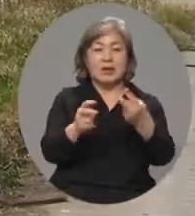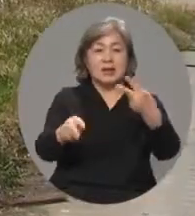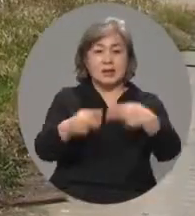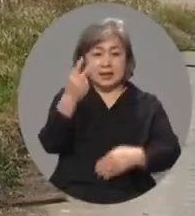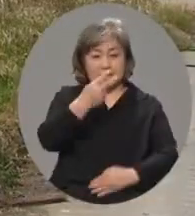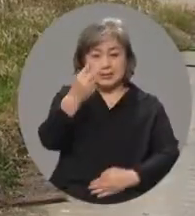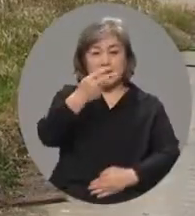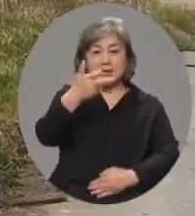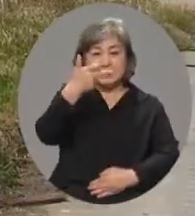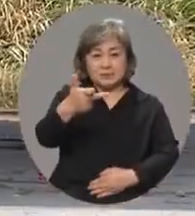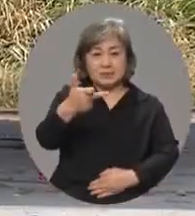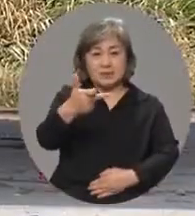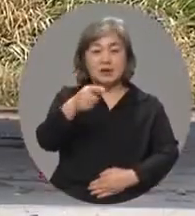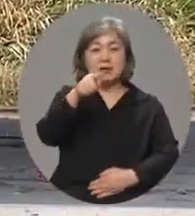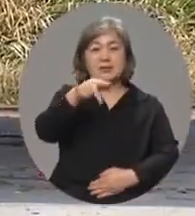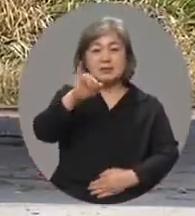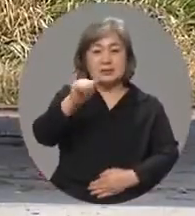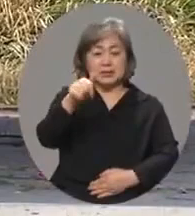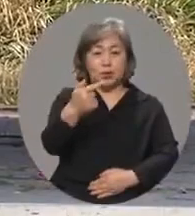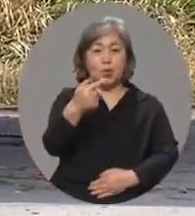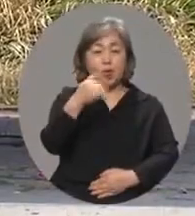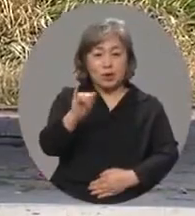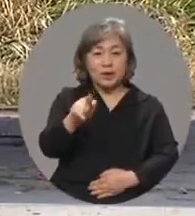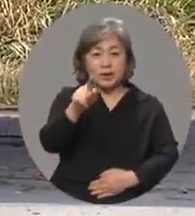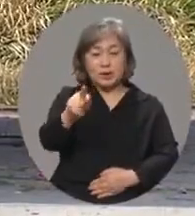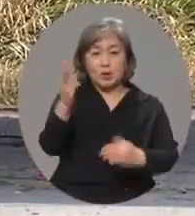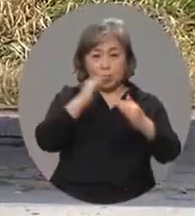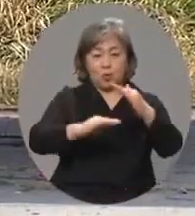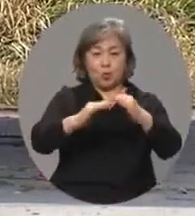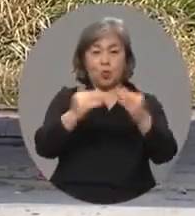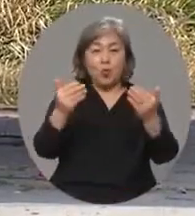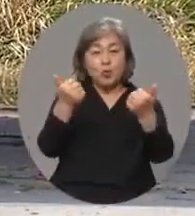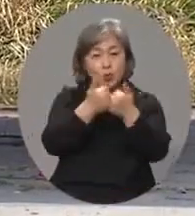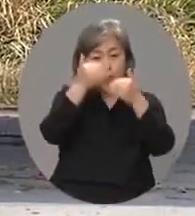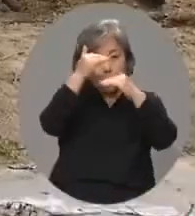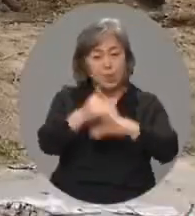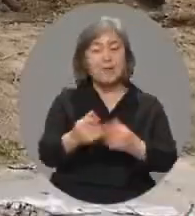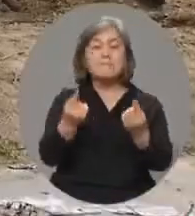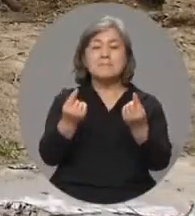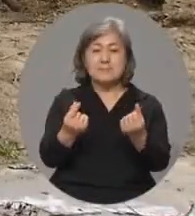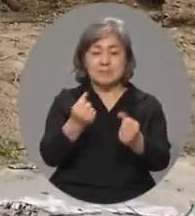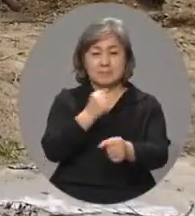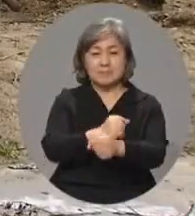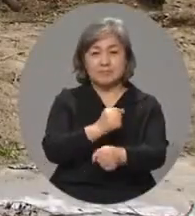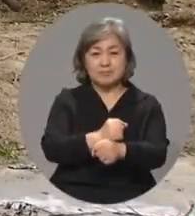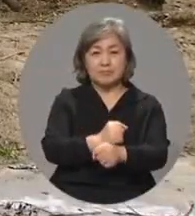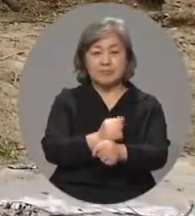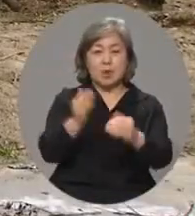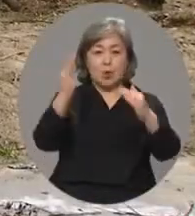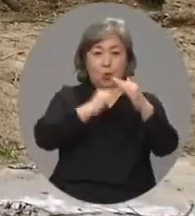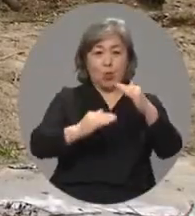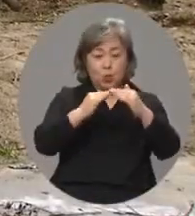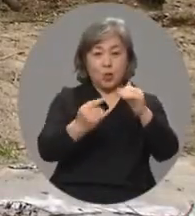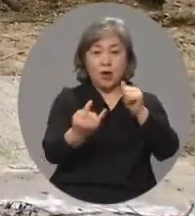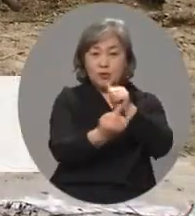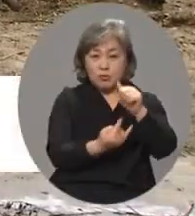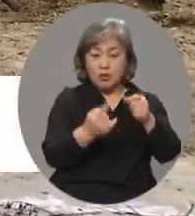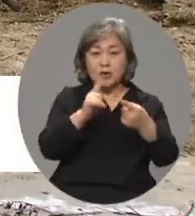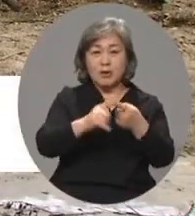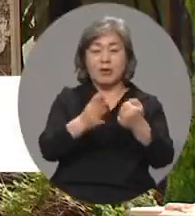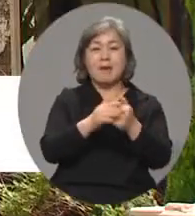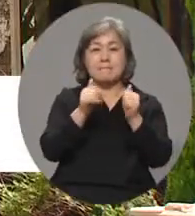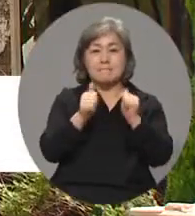2017년 실시된 신고리 원전 5 6호기 에 대한 공론 조사와 절차가 비슷합니다 고무나 위원회의 결정은